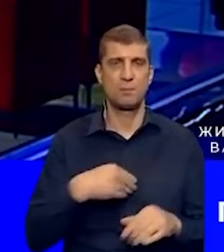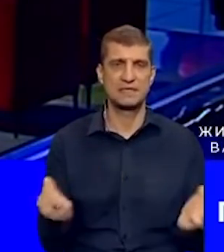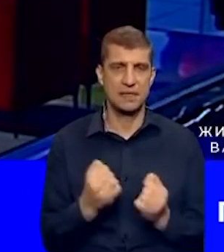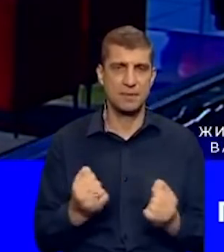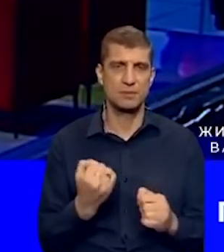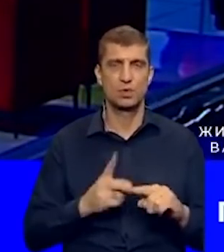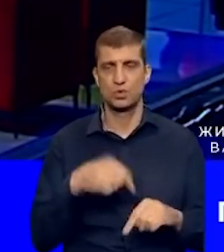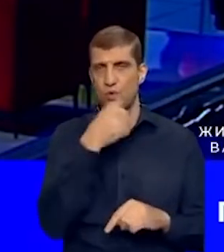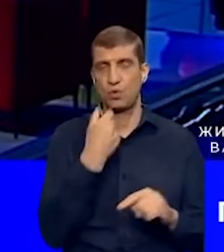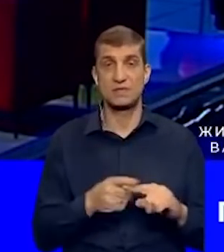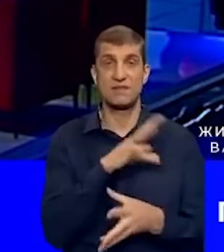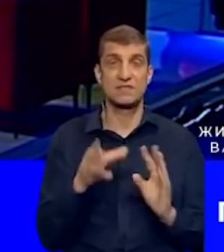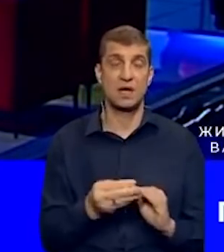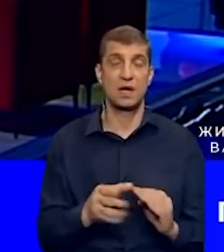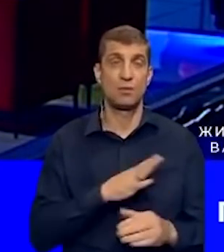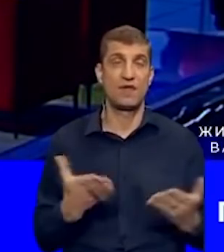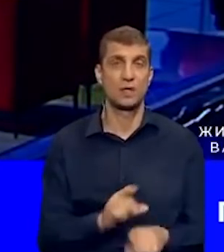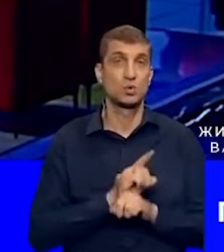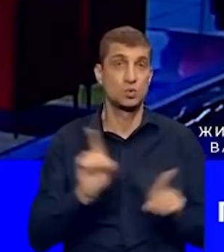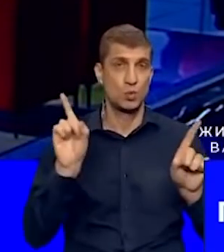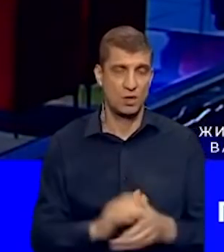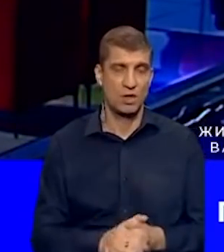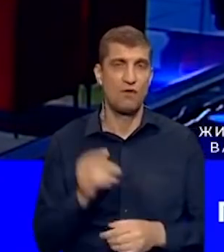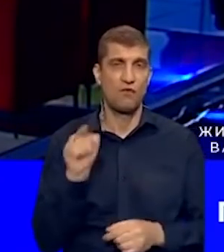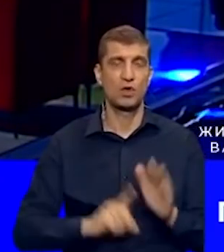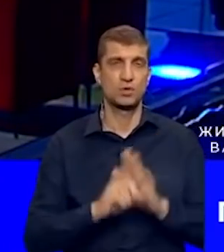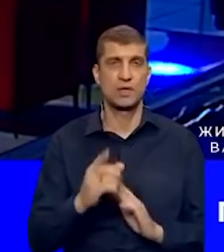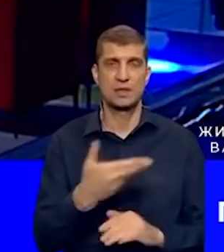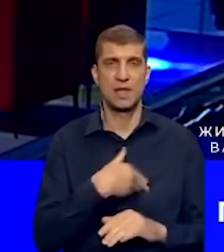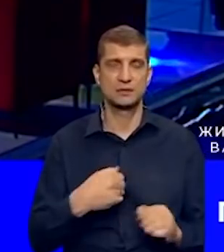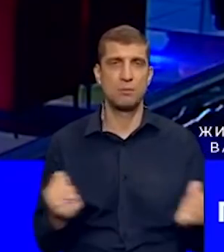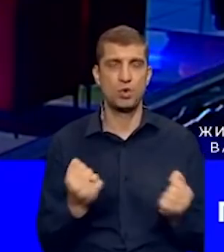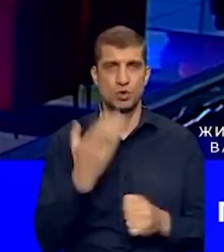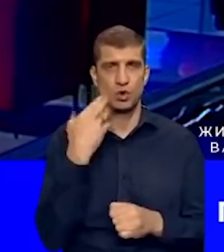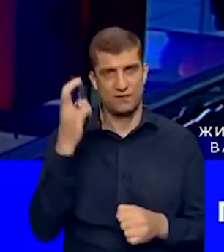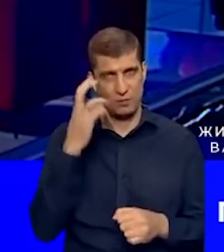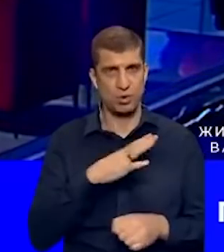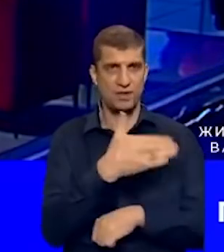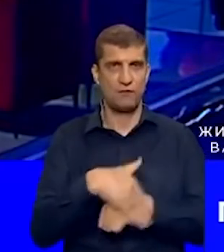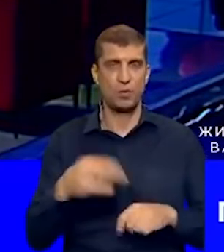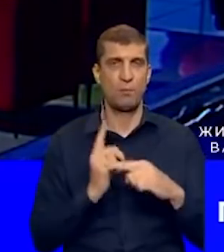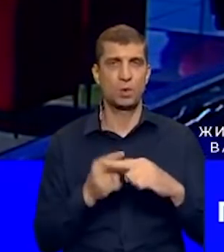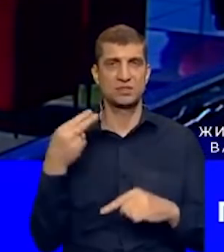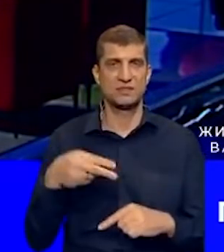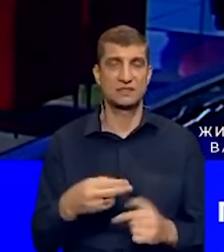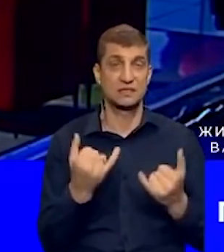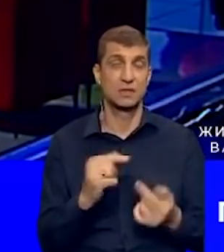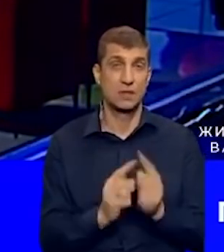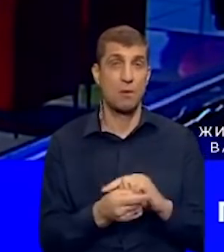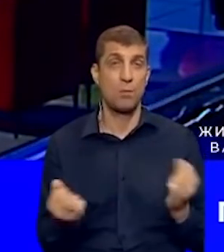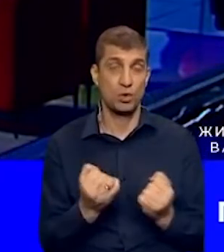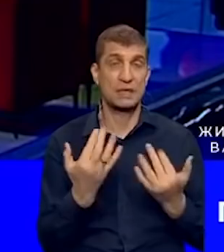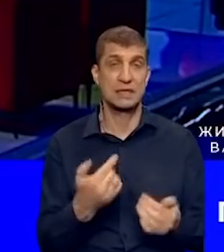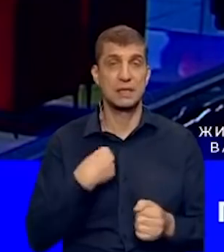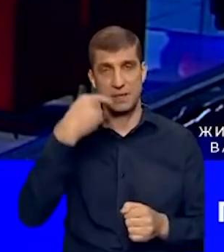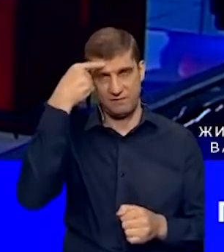Цього року це взагалі був якийсь сюр. Вони почали нас морозити, коли в Києві було на вулиці плюс 20. Зараз похолодало, але наскільки